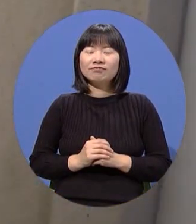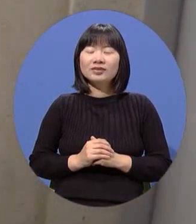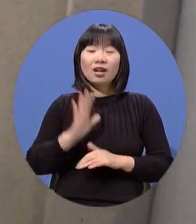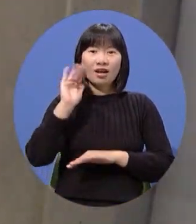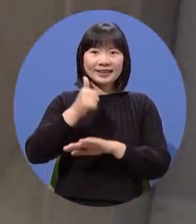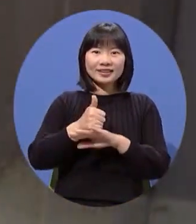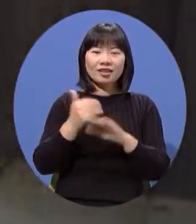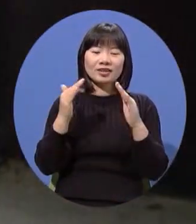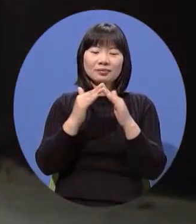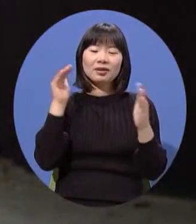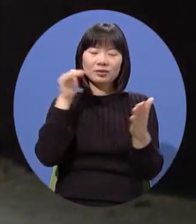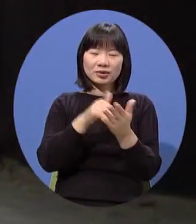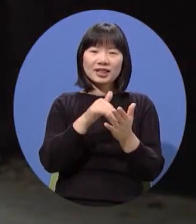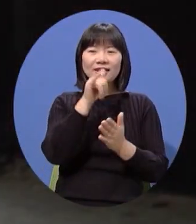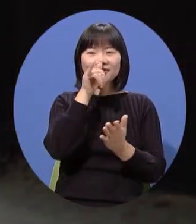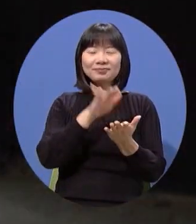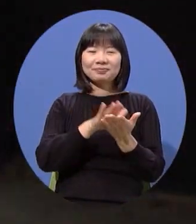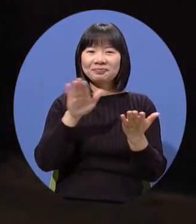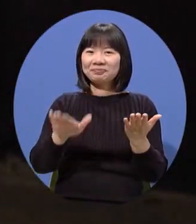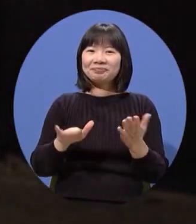드디어 집에 도착했습니다.